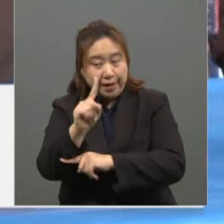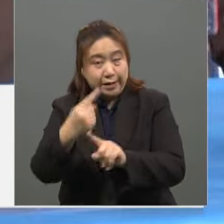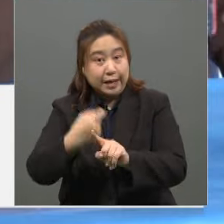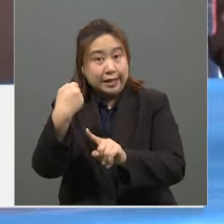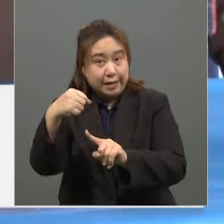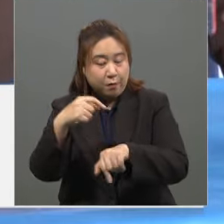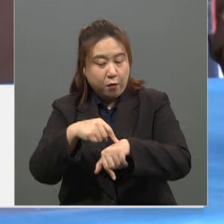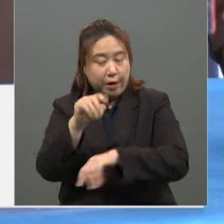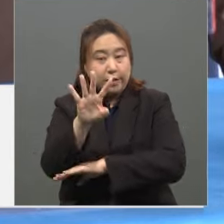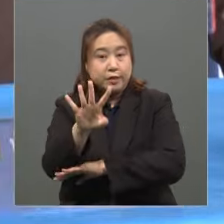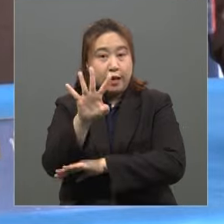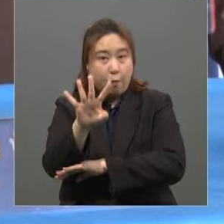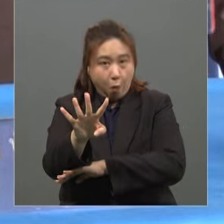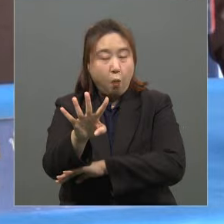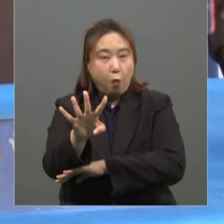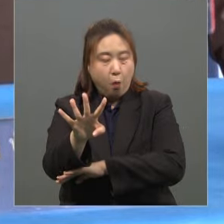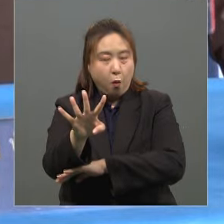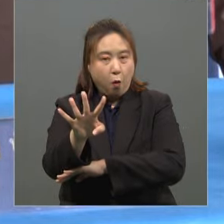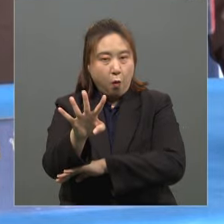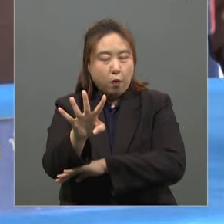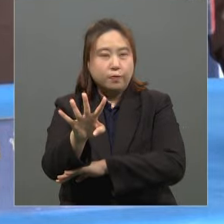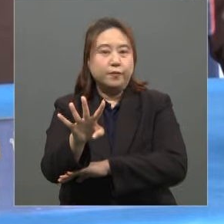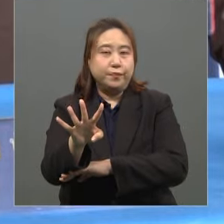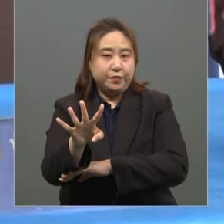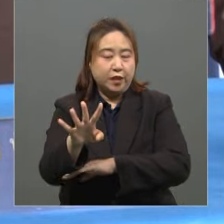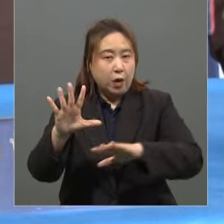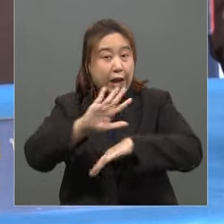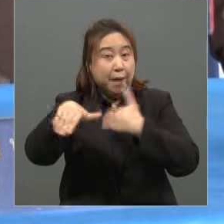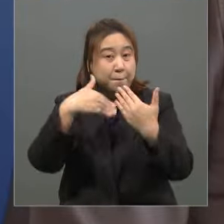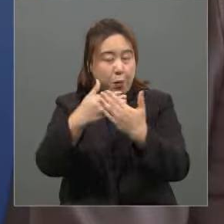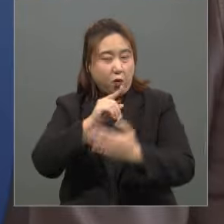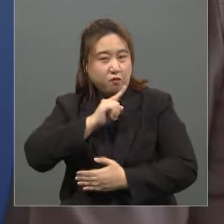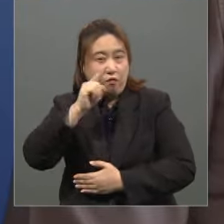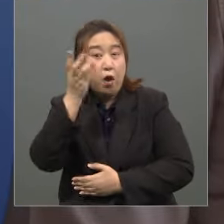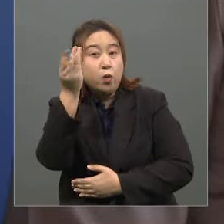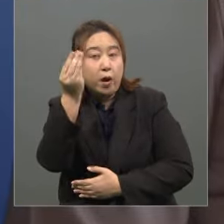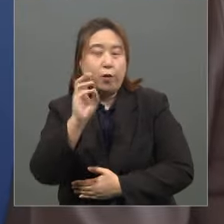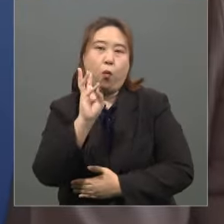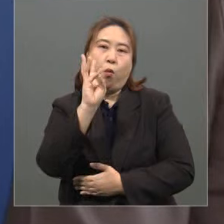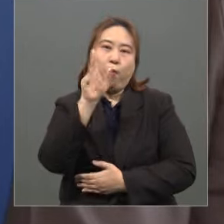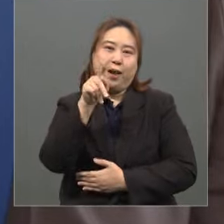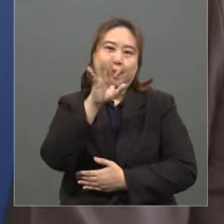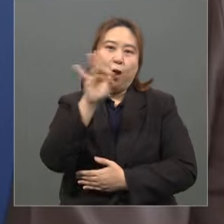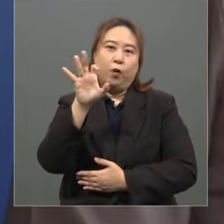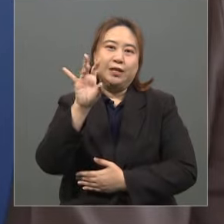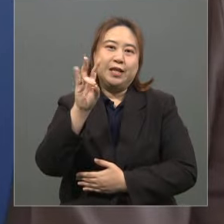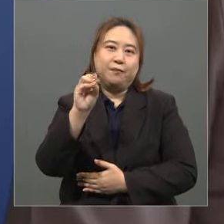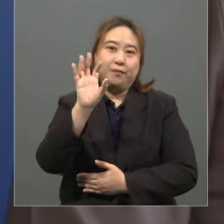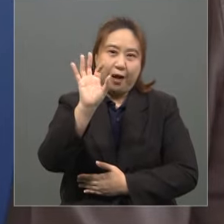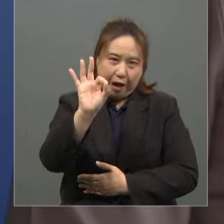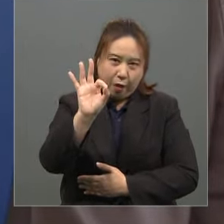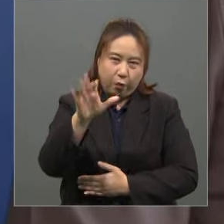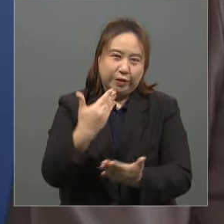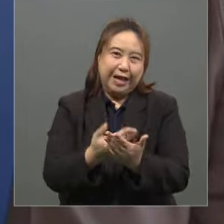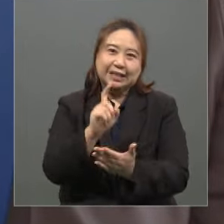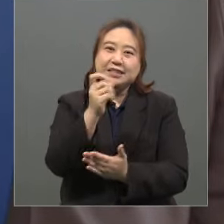า 16:00 นหรือว่า 16:00 นตั้งแต่เมื่อวานนี้มีจำนวนทั้งสิ้น 6,979 คนรวมมูลค่าความเสียห